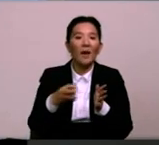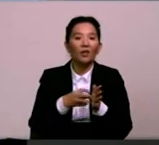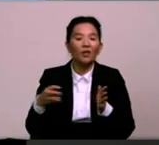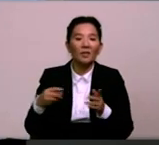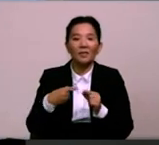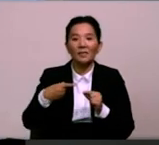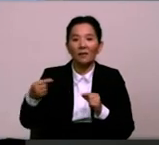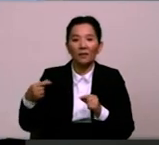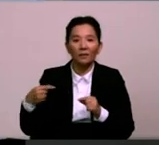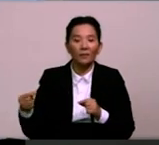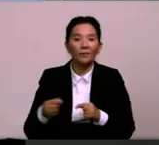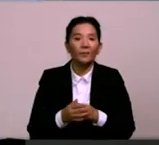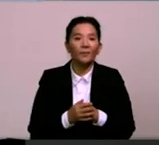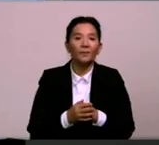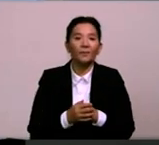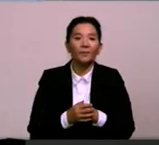стрелки.